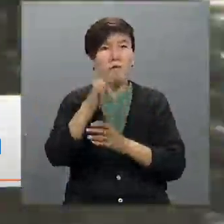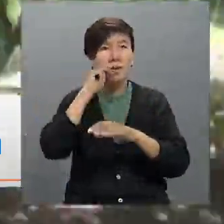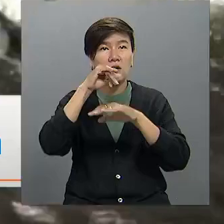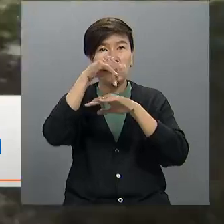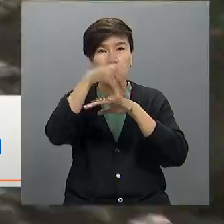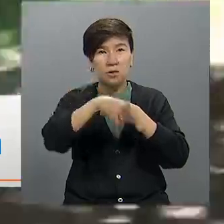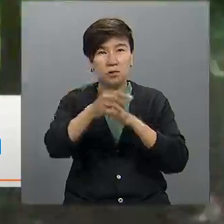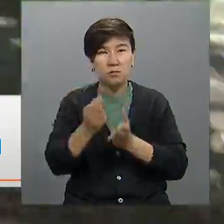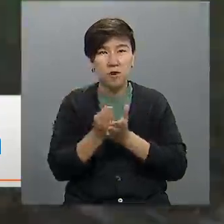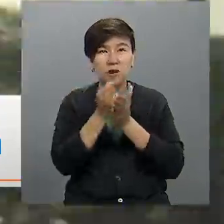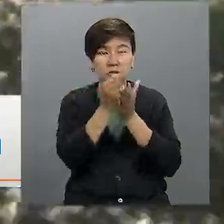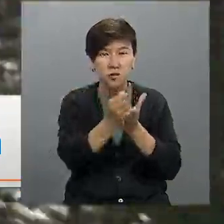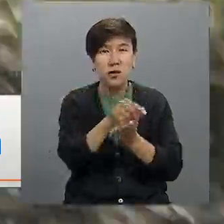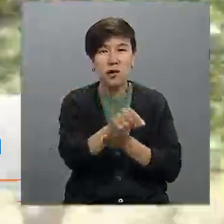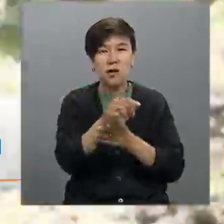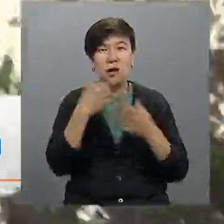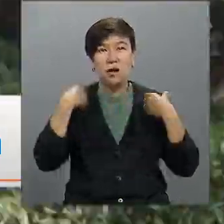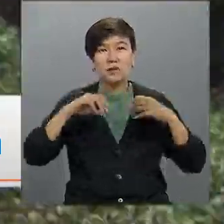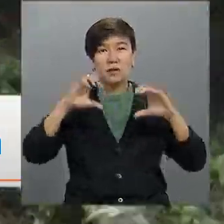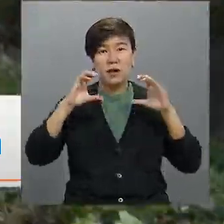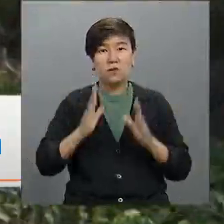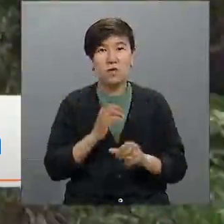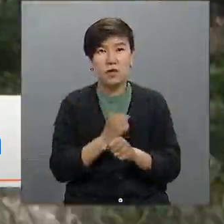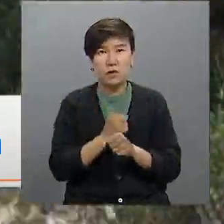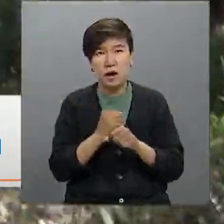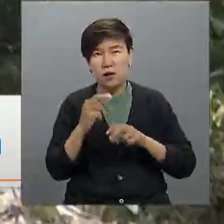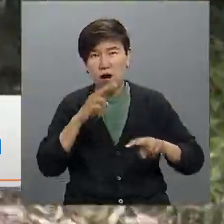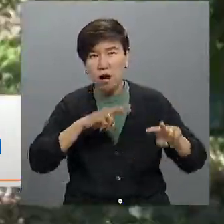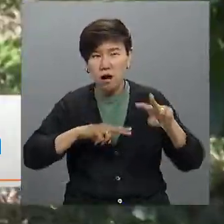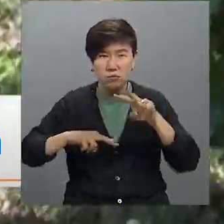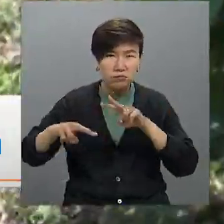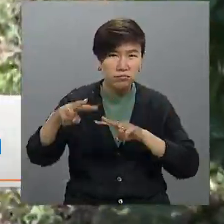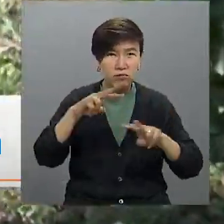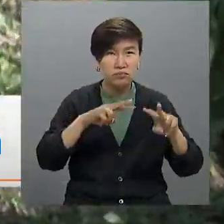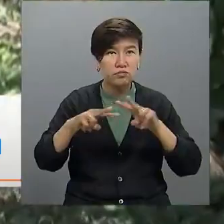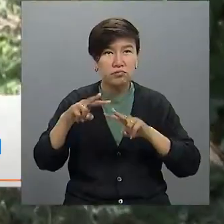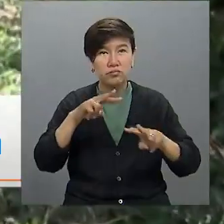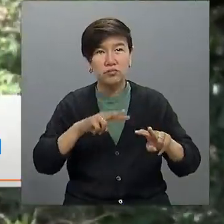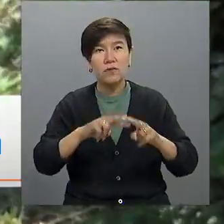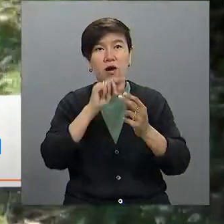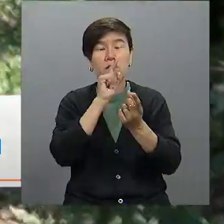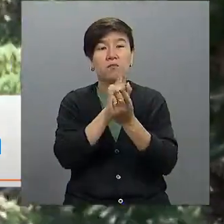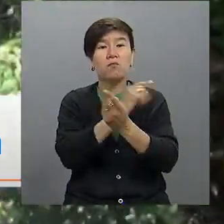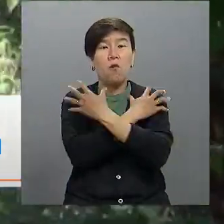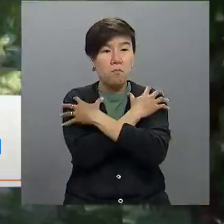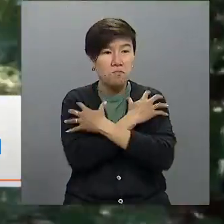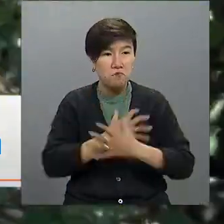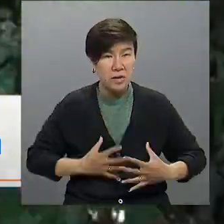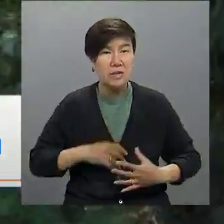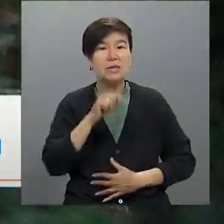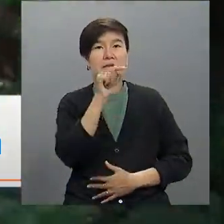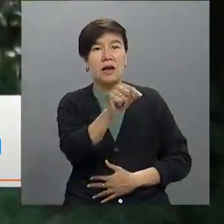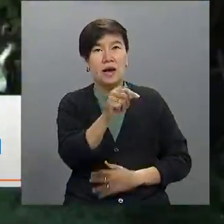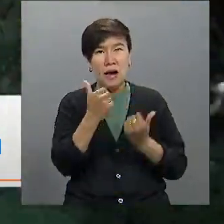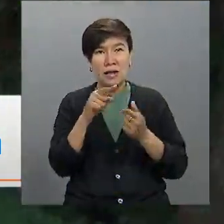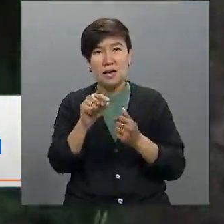าที่ป่าไม้ลงพื้นที่ไปค้นหาหมีนะคะแล้วก็มี1ในเจ้าหน้าที่ที่ถูกหมีทำร้ายบาดเจ็บเนี่ยล่ะค่ะที